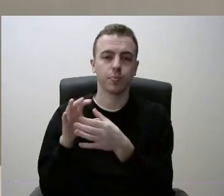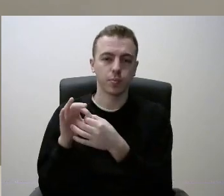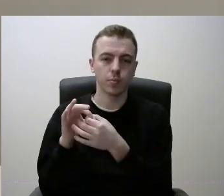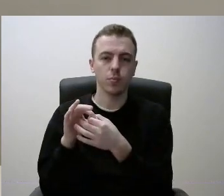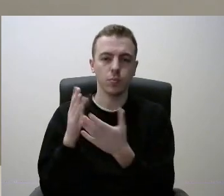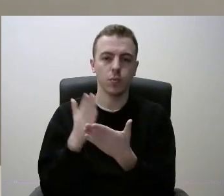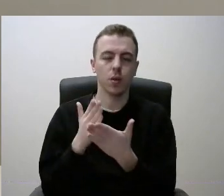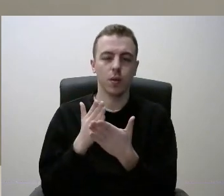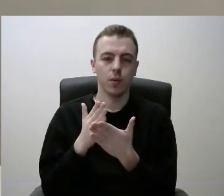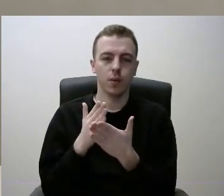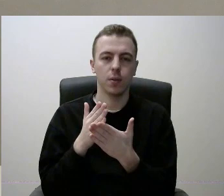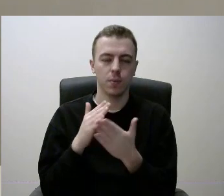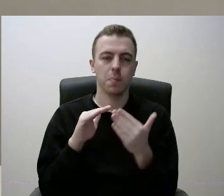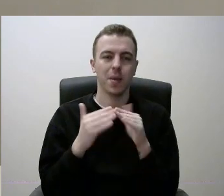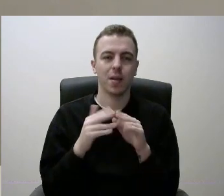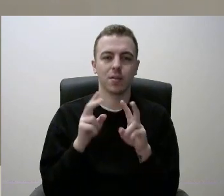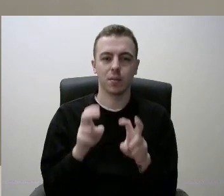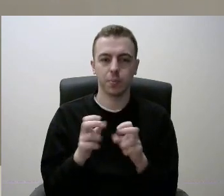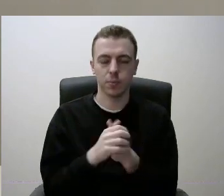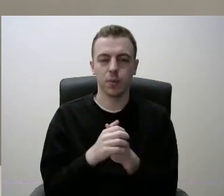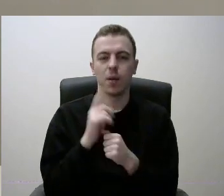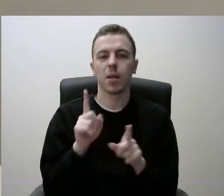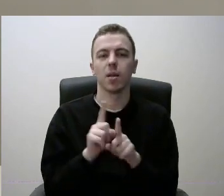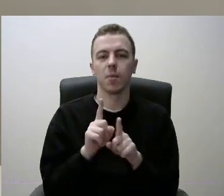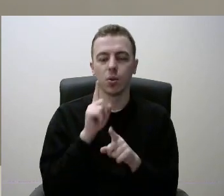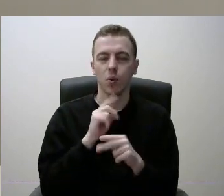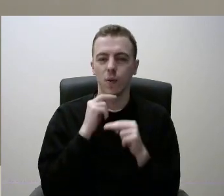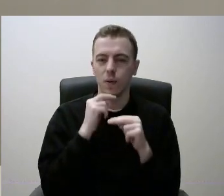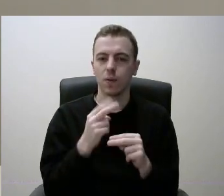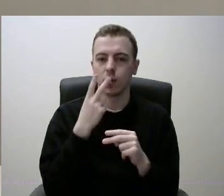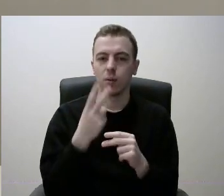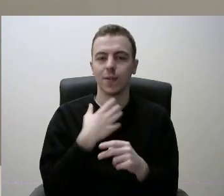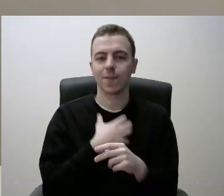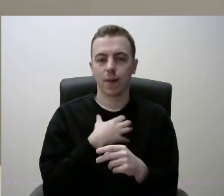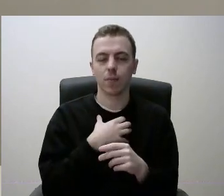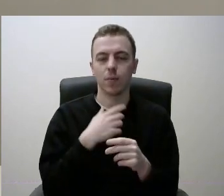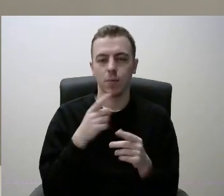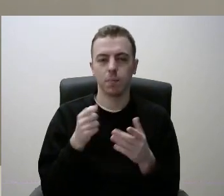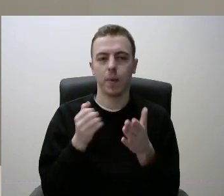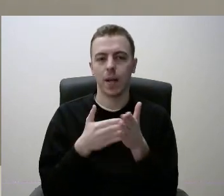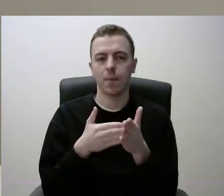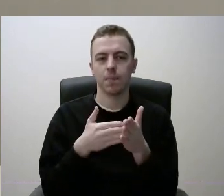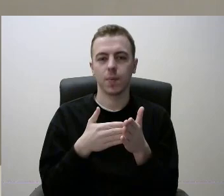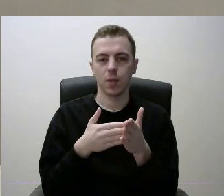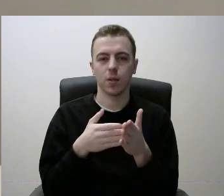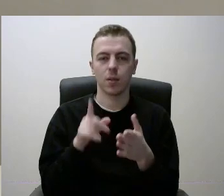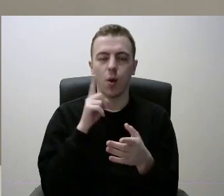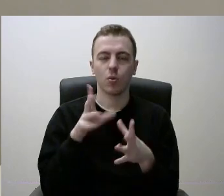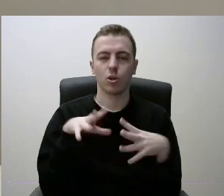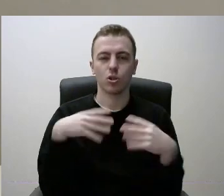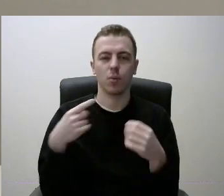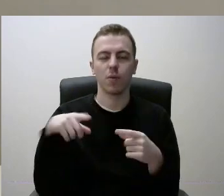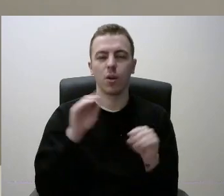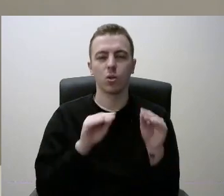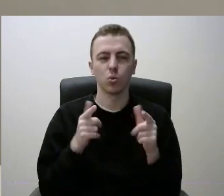gyvenviečių jungimasi prie Klaipėdos miesto, bet taip pat labai noriu atkreipti dėmesį svarbą paremti ir palaikyti jaunas šeimas, kad jos